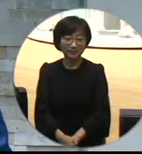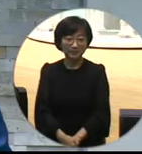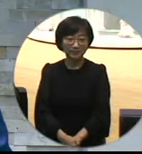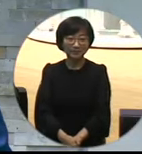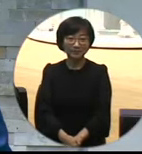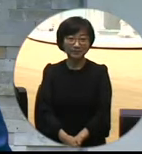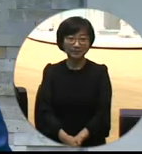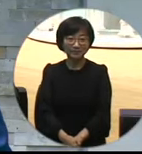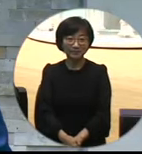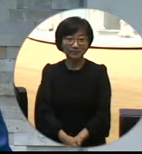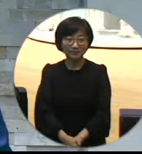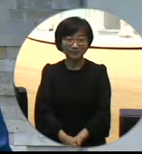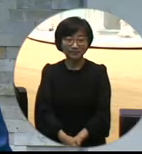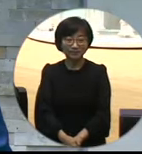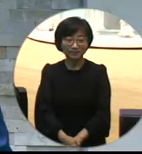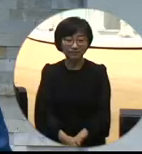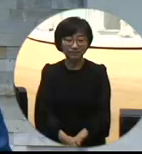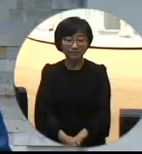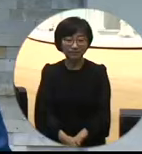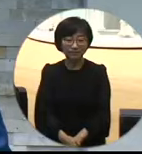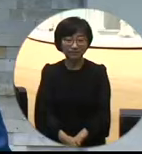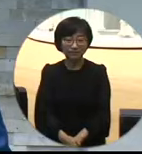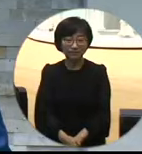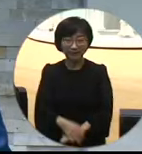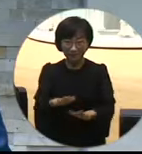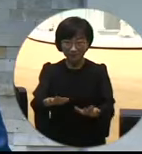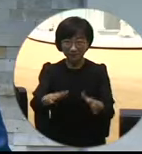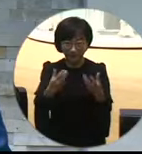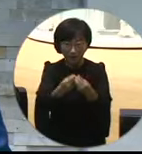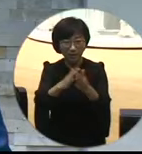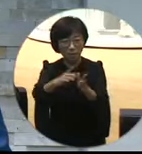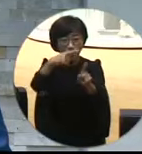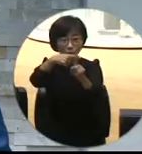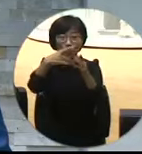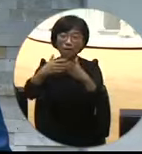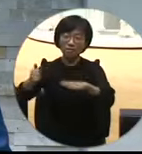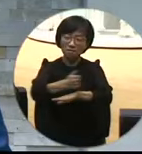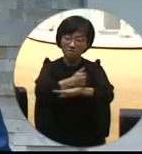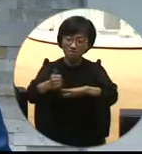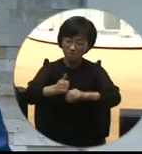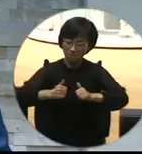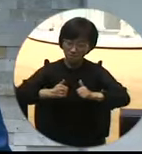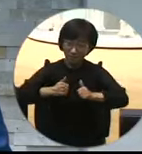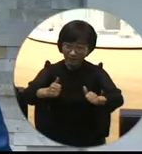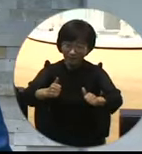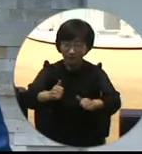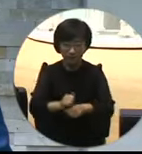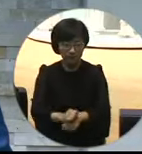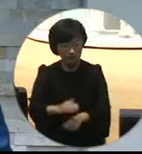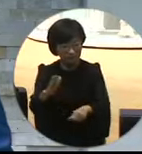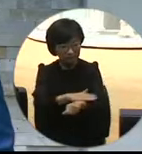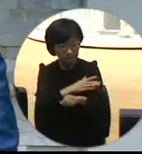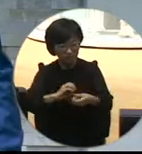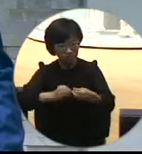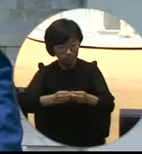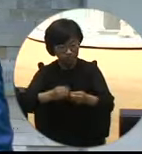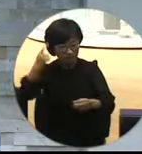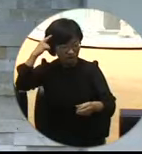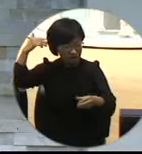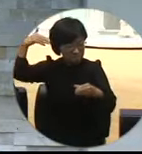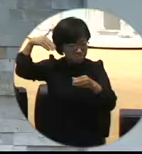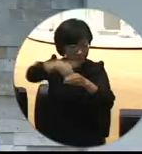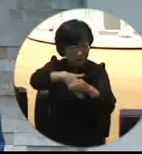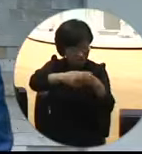교회를 다닌다고 하면서도 잘못된 각인, 잘못된 뿌리, 잘못된 이 체질을 가지고